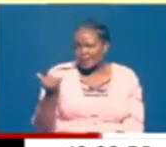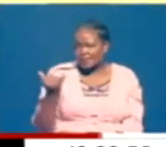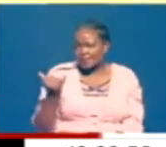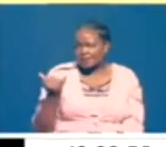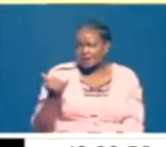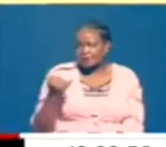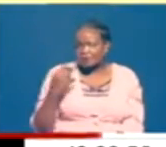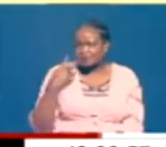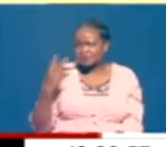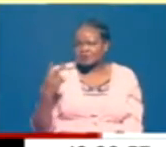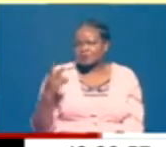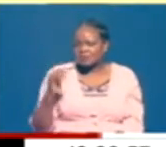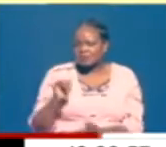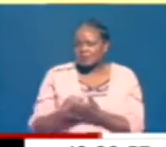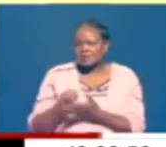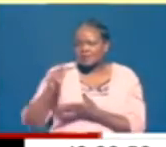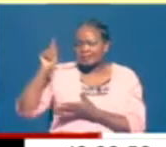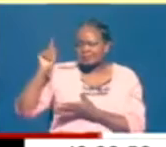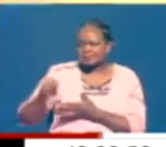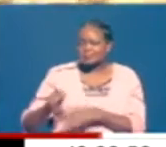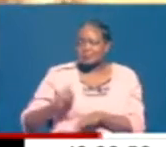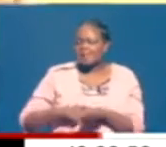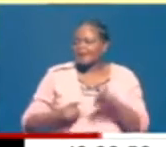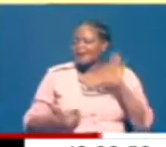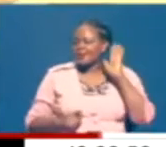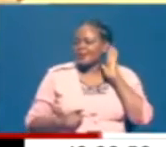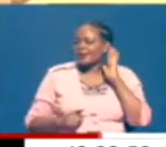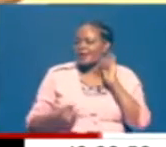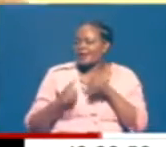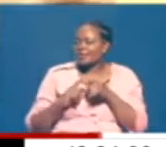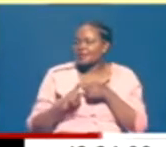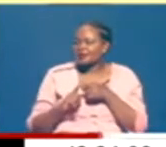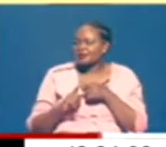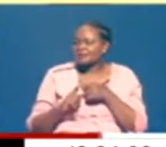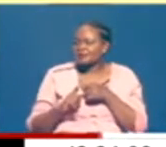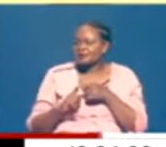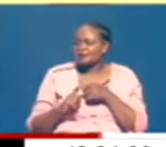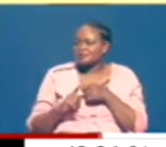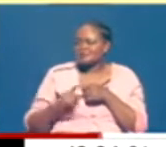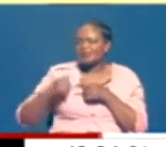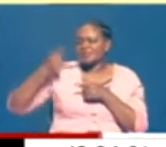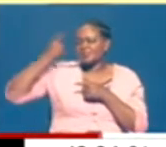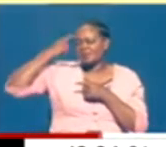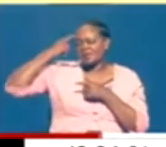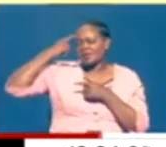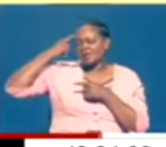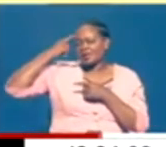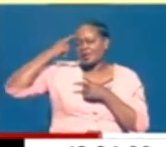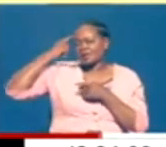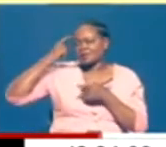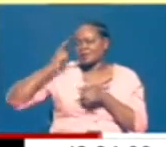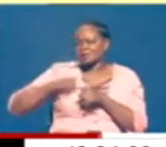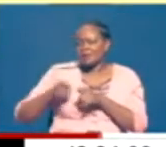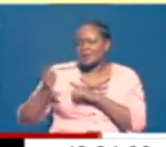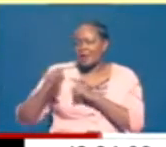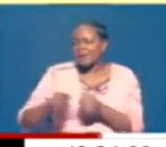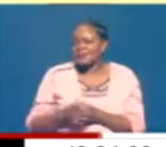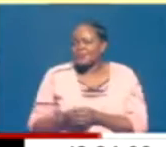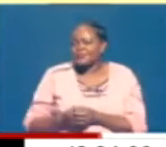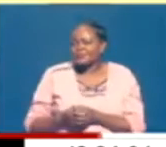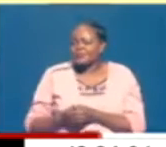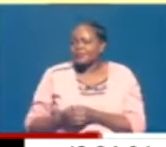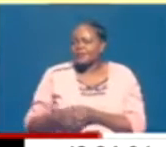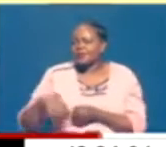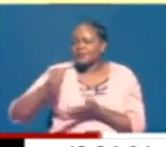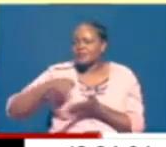tunaona hao majaji huwa wakishasikiza wanarudi wanaenda wanafikiria na wakikuja watakuwa wameandika,